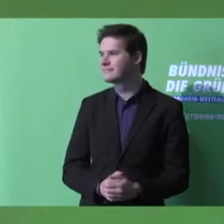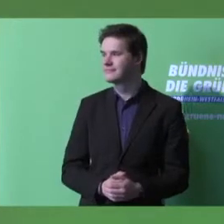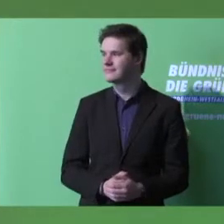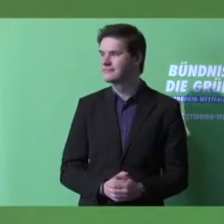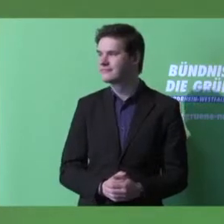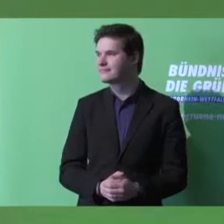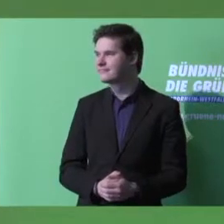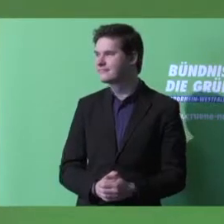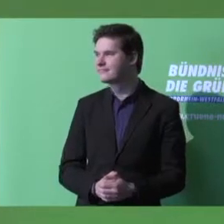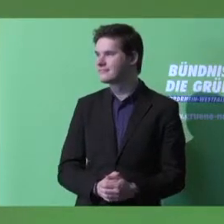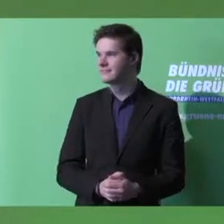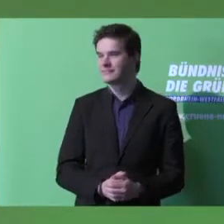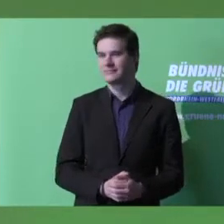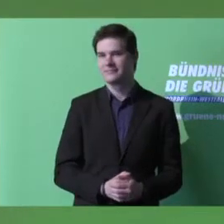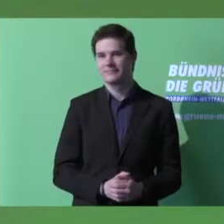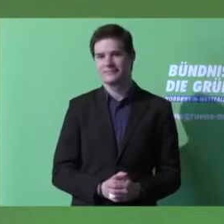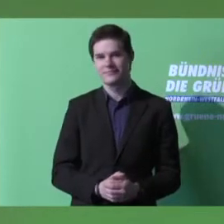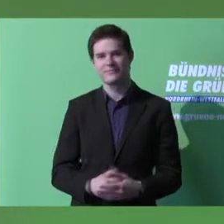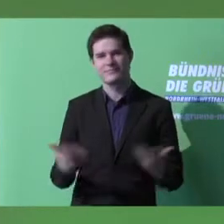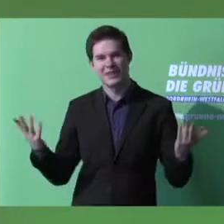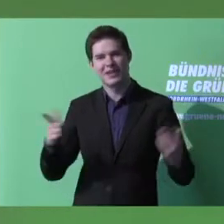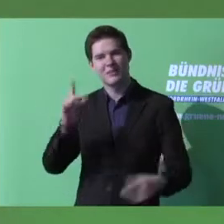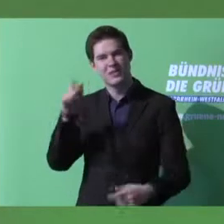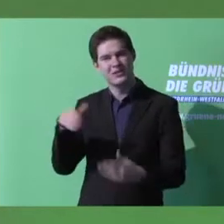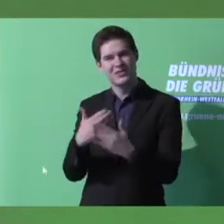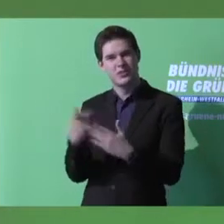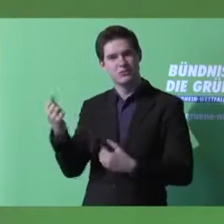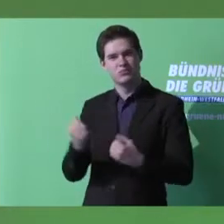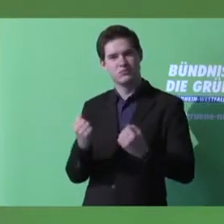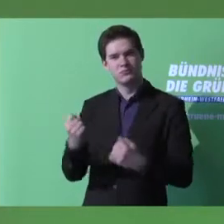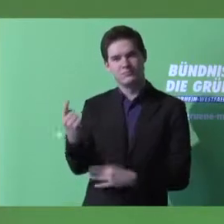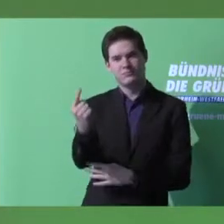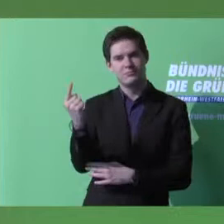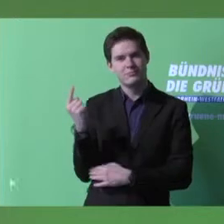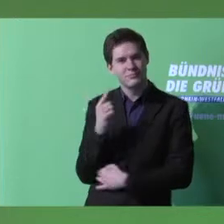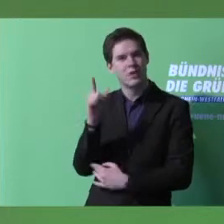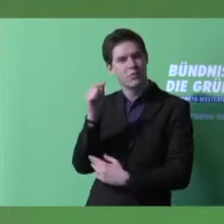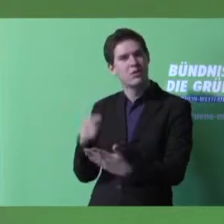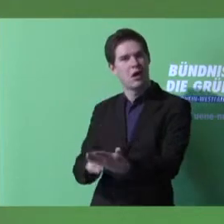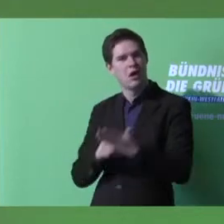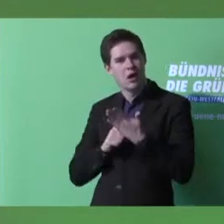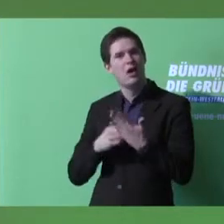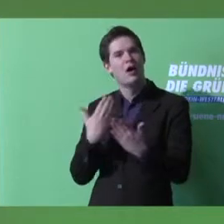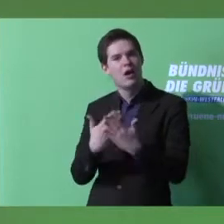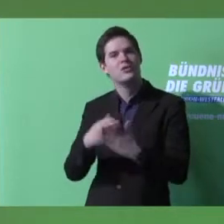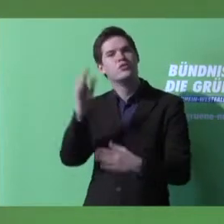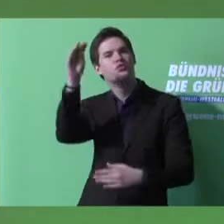wird mit dieser Anreise ein Zeichen für eine neue Mobilität der Zukunft setzen.